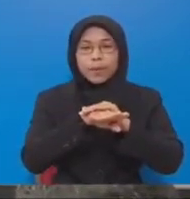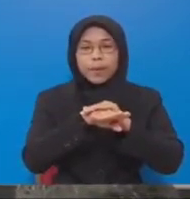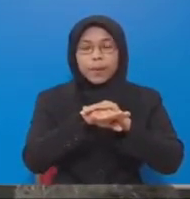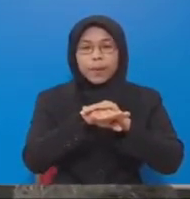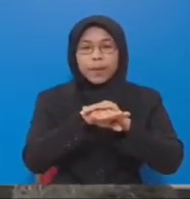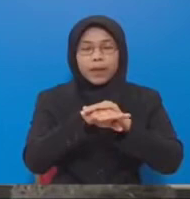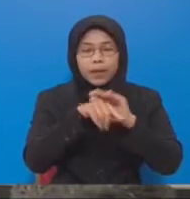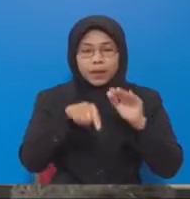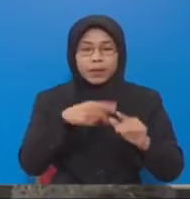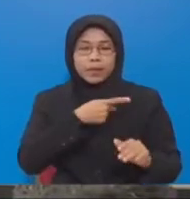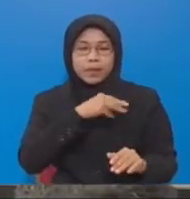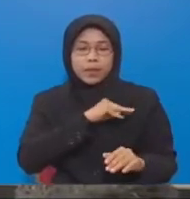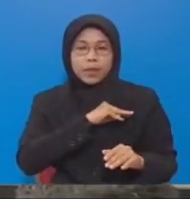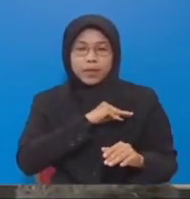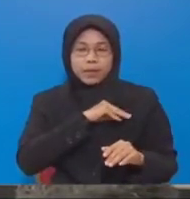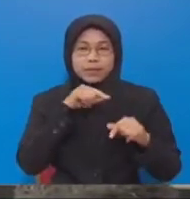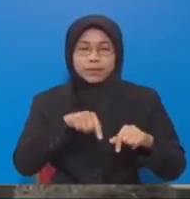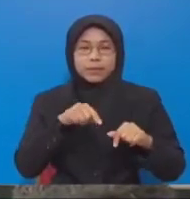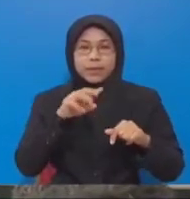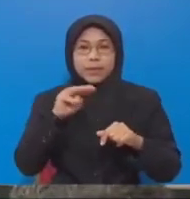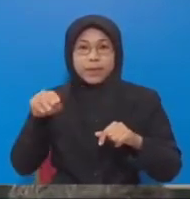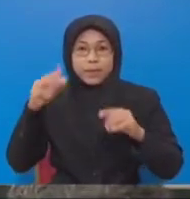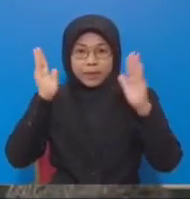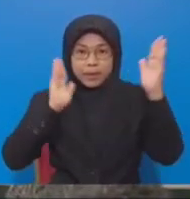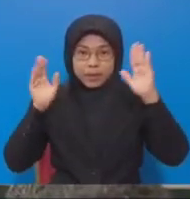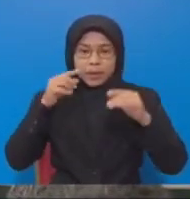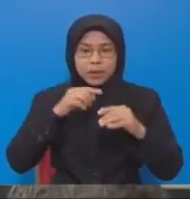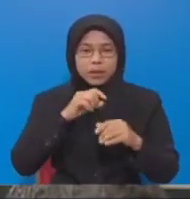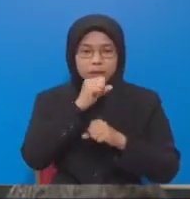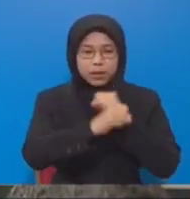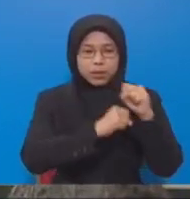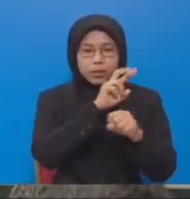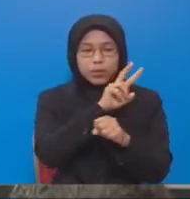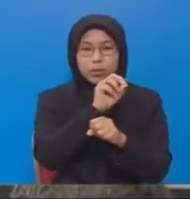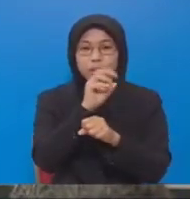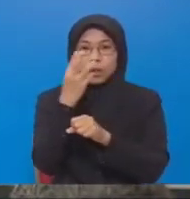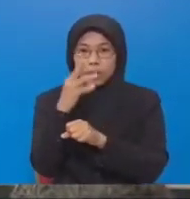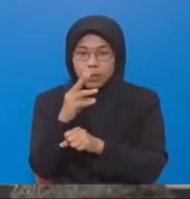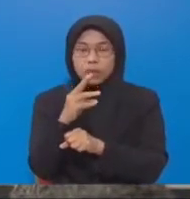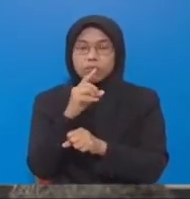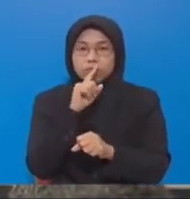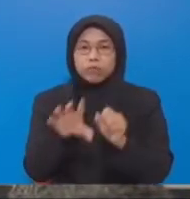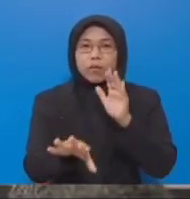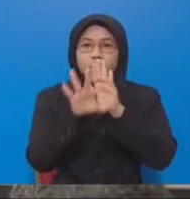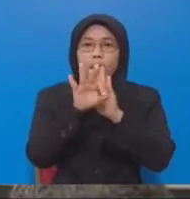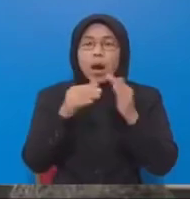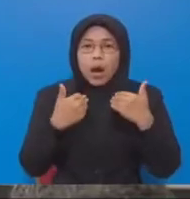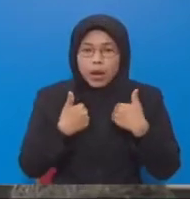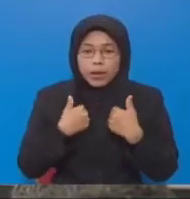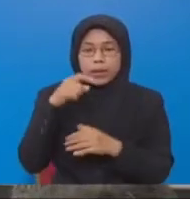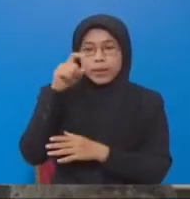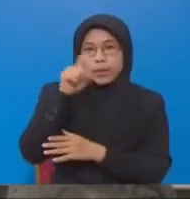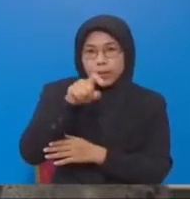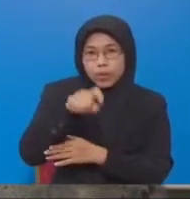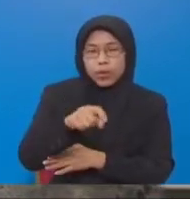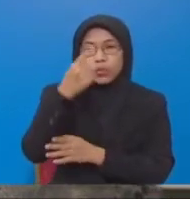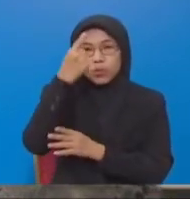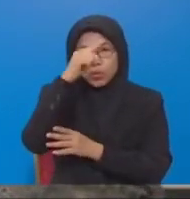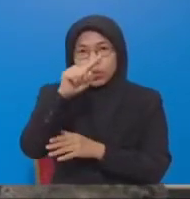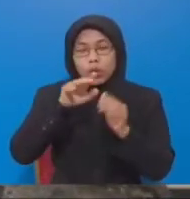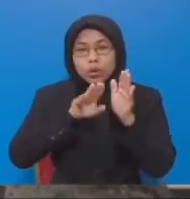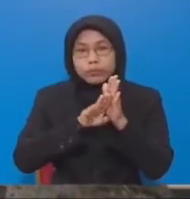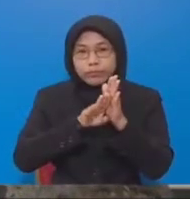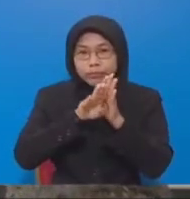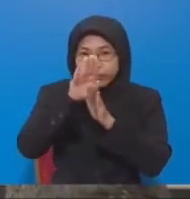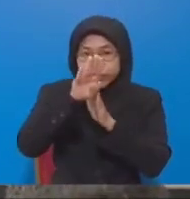bersama Tom tiap DK mission dan berapa agensi lain pada jual kosong 16 agar Dipati terdapat keperluan bagi